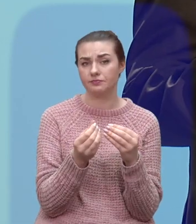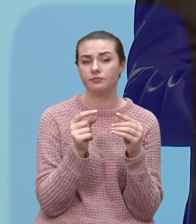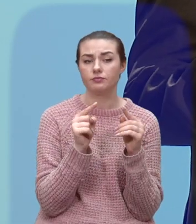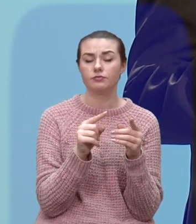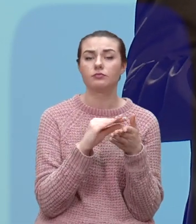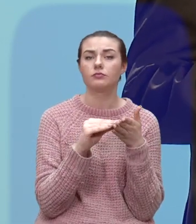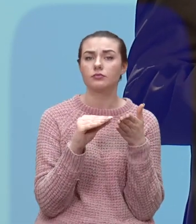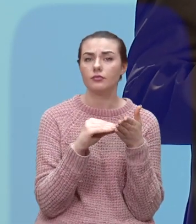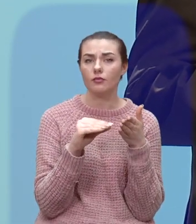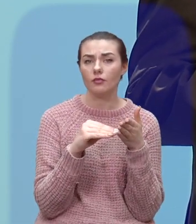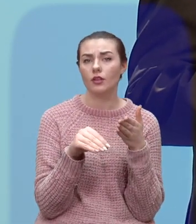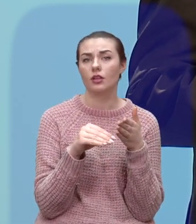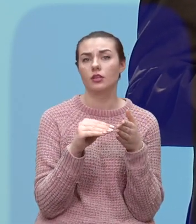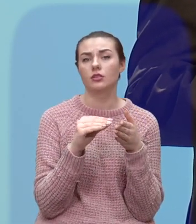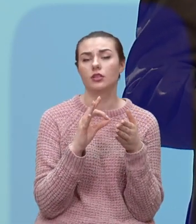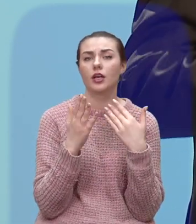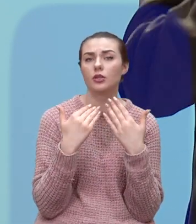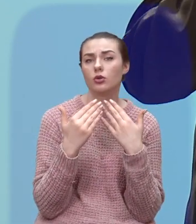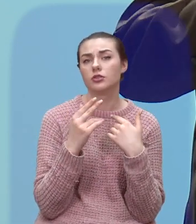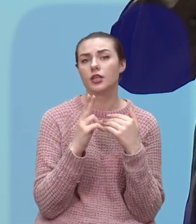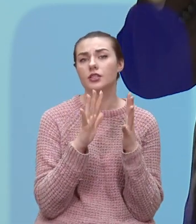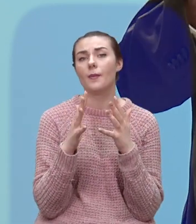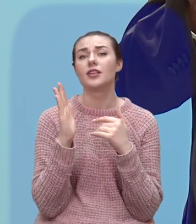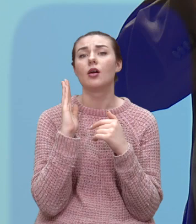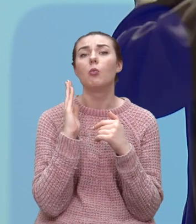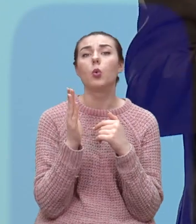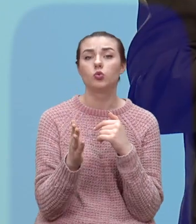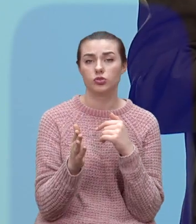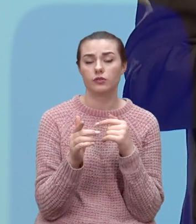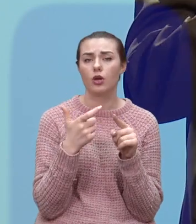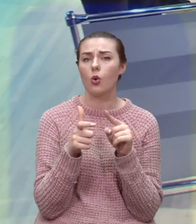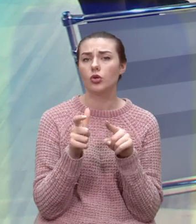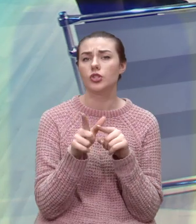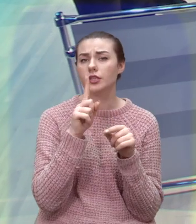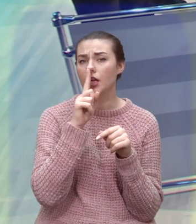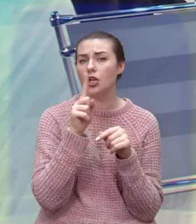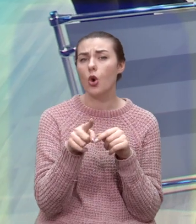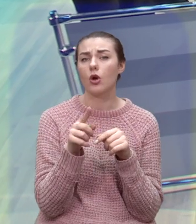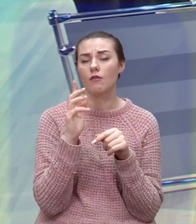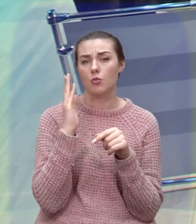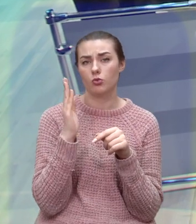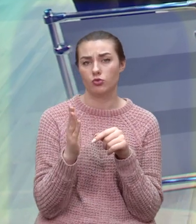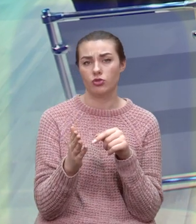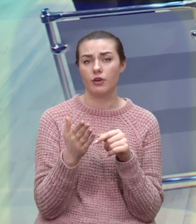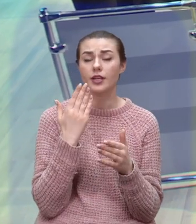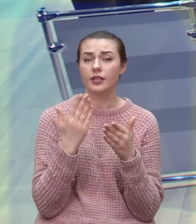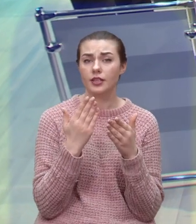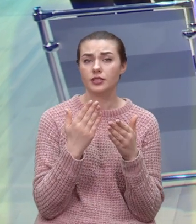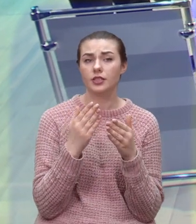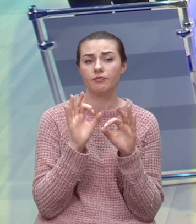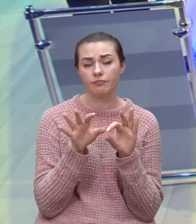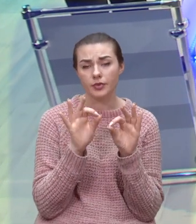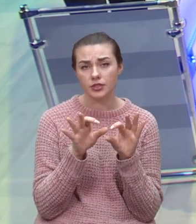речь в этом видении все-таки относится к событиям будущего причем очень далекого будущего если